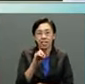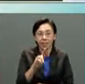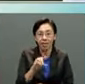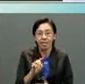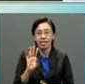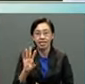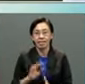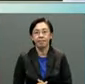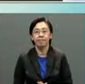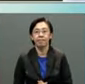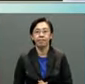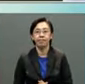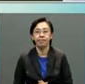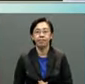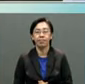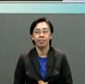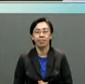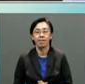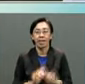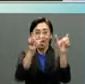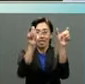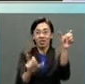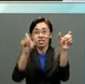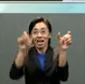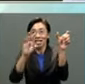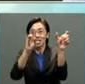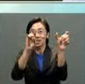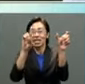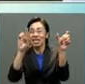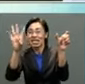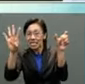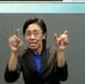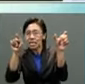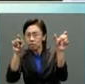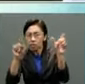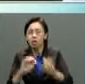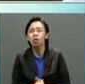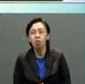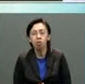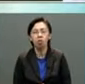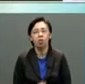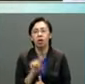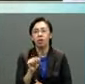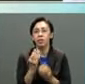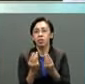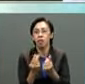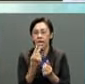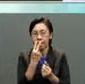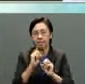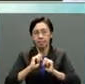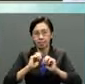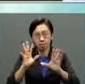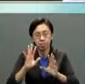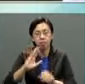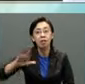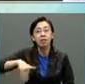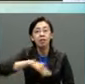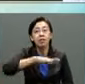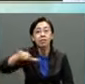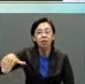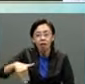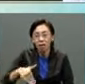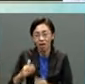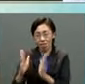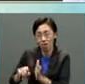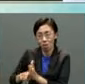นี่นะฮะนี่นะครับนี่ก็สิ่งที่ตรงนี้ก็ยังมีความจำเป็นยืนยันอยู่เพราะฉะนั้นถ้าท่านอยู่ใกล้ชิด